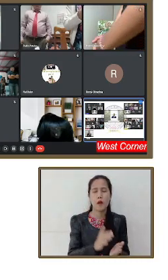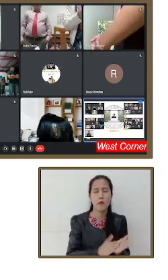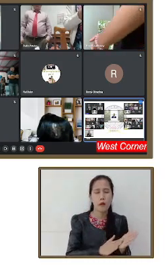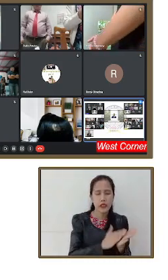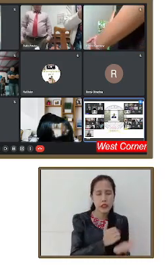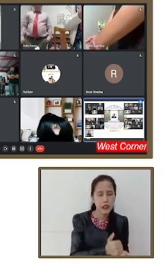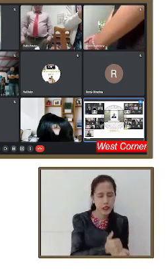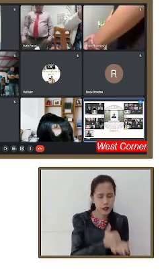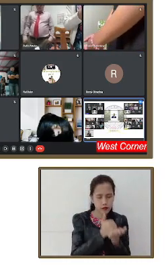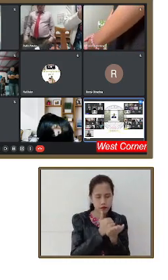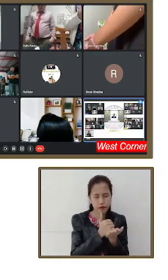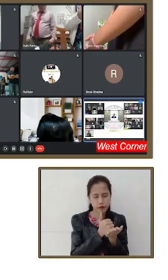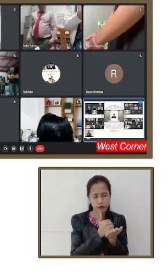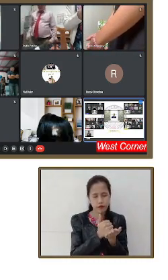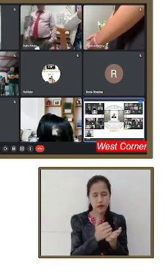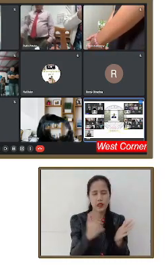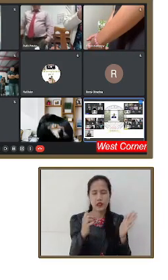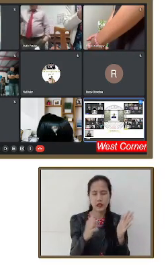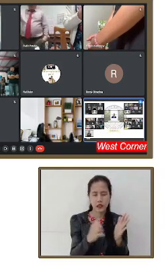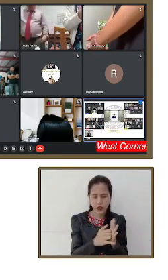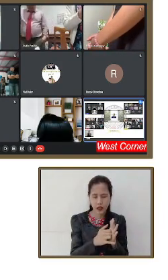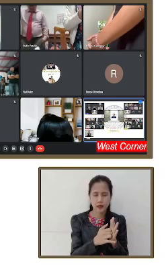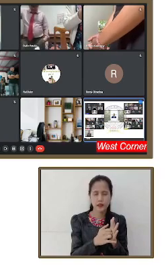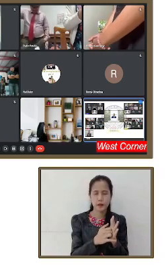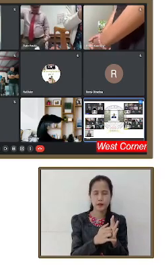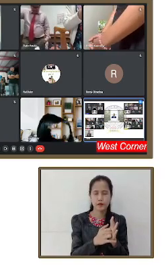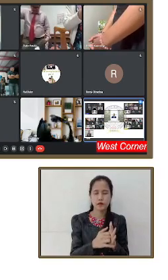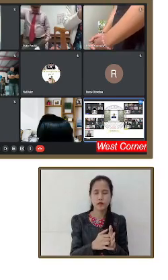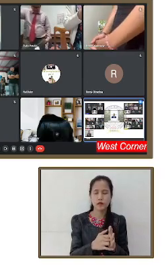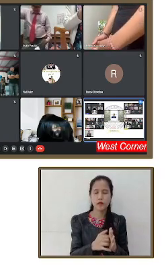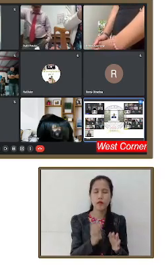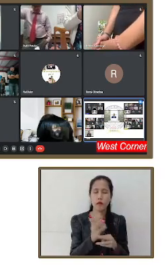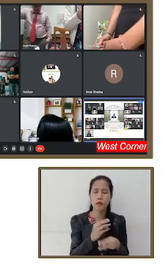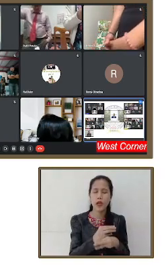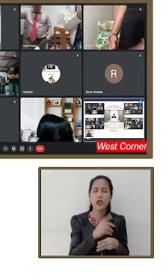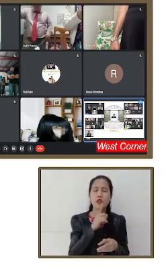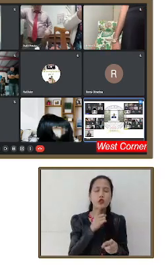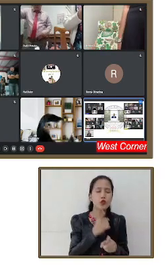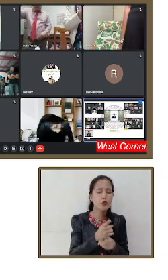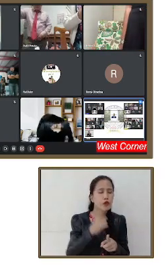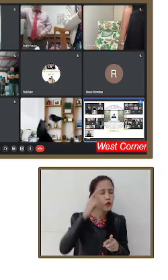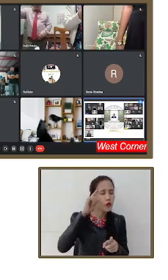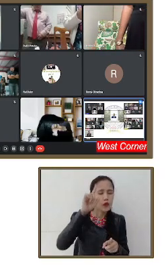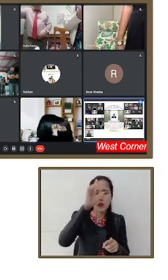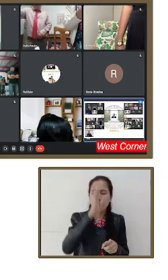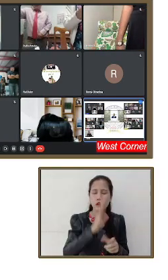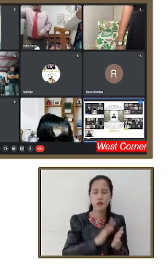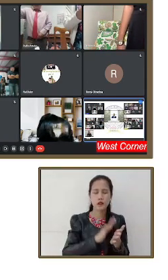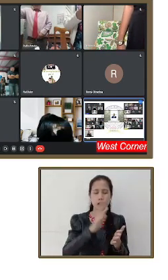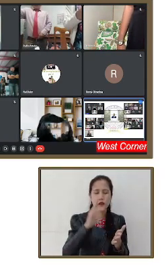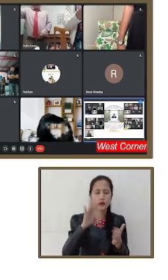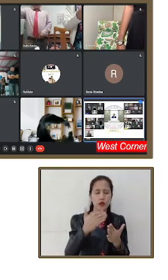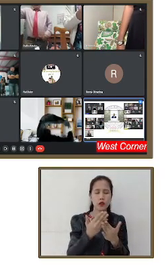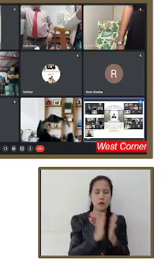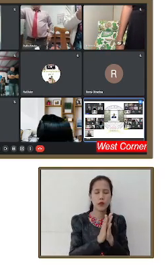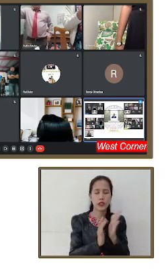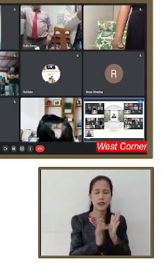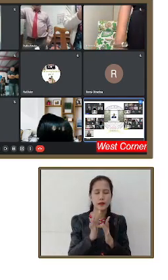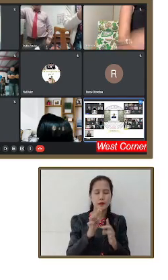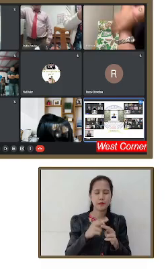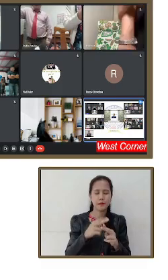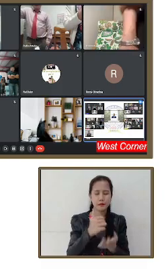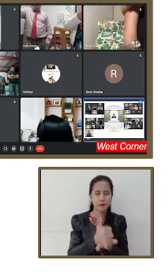Panginoon, na ito po ay kanila pong tuparin for your glory, Panginoon. Ito po ang aming dalangin sa pangalan po ni